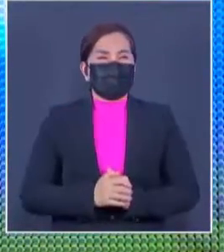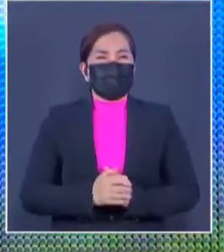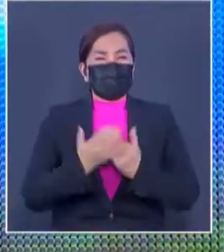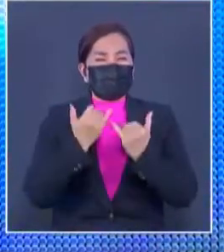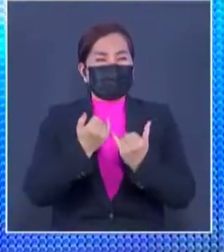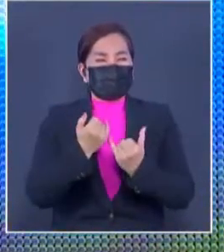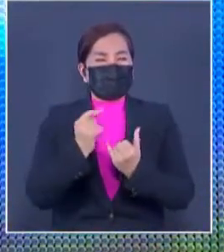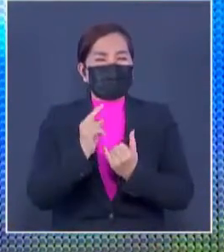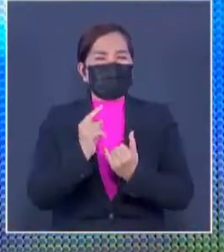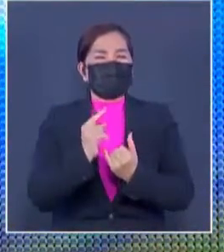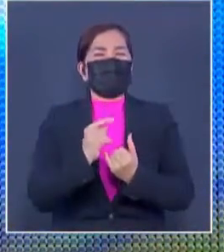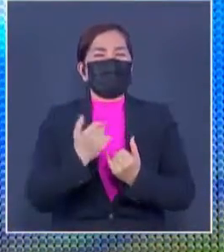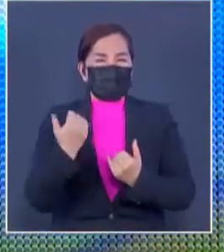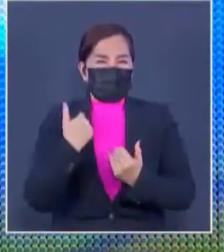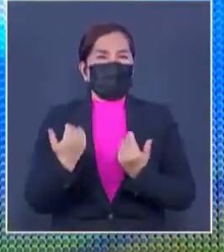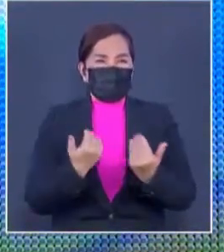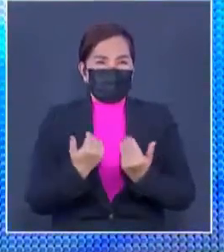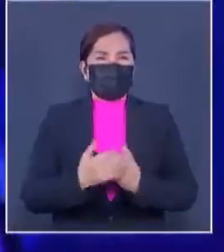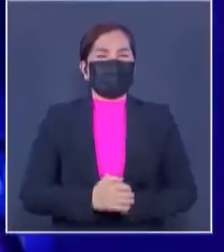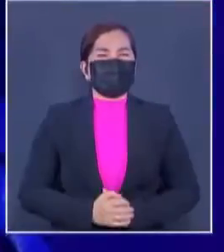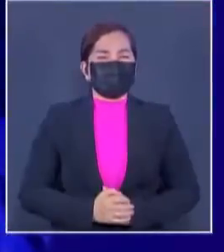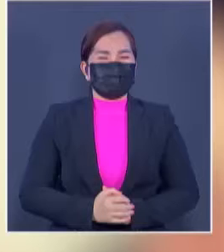แท่นเป็นว่าที่คุณพ่อป้ายแดงเรียบร้อยแล้วล่ะค่ะ